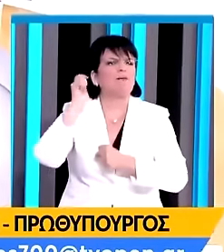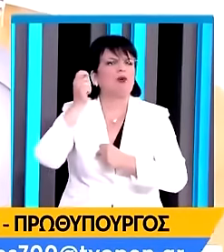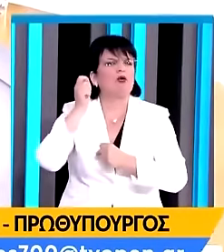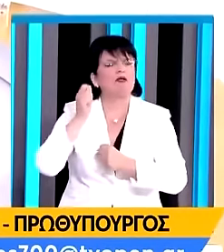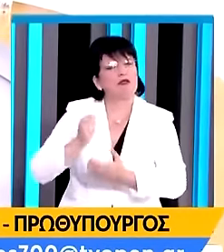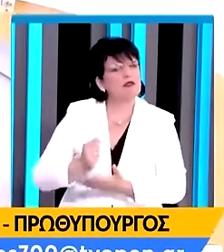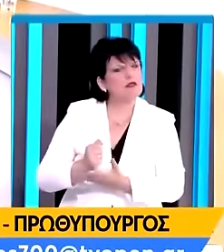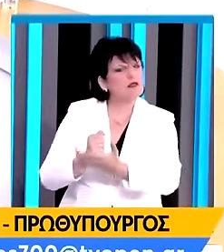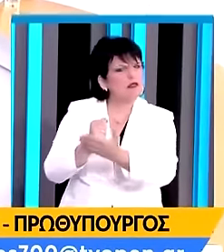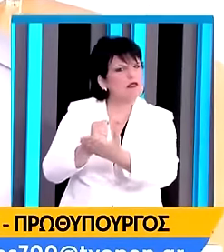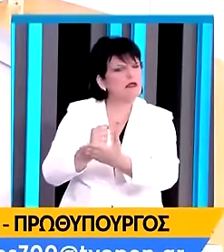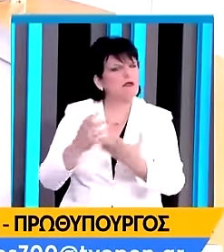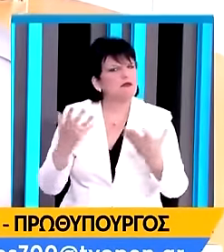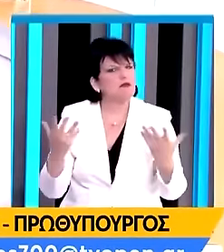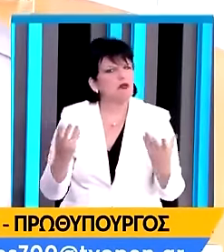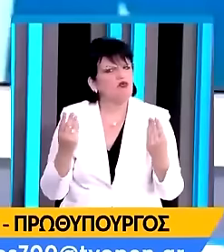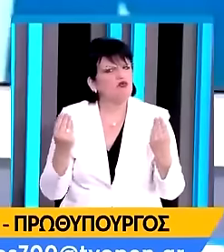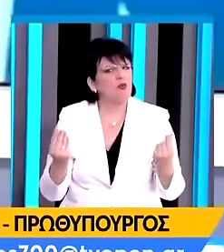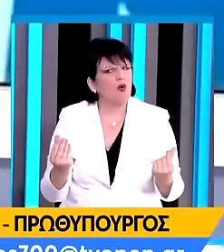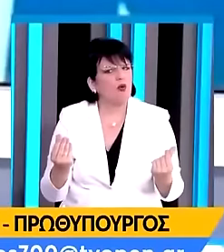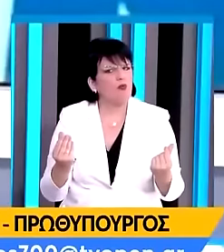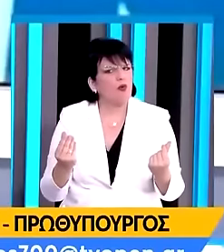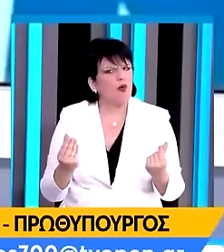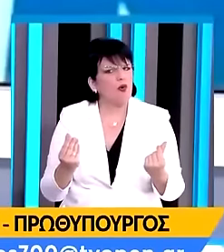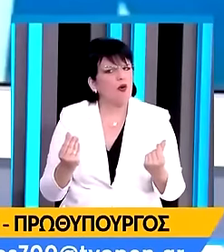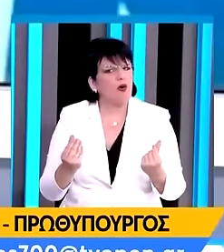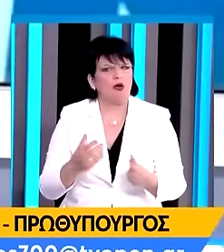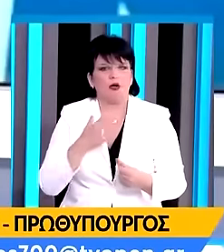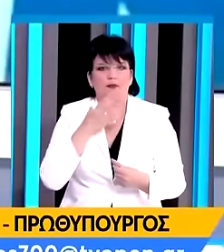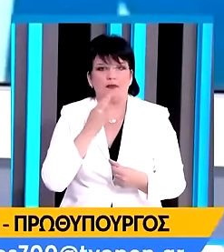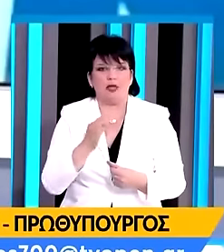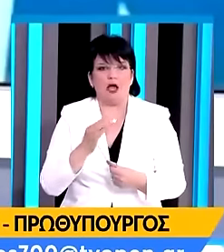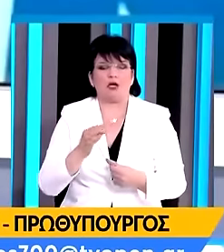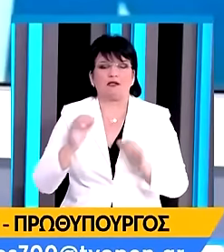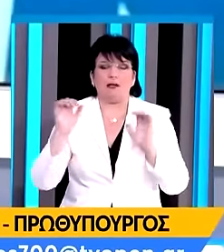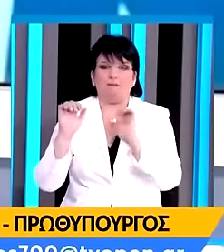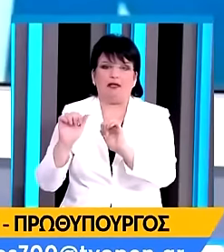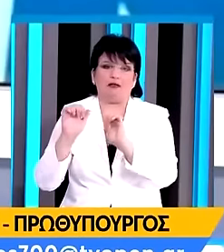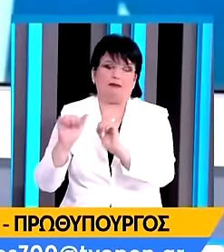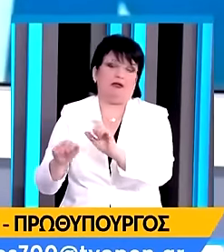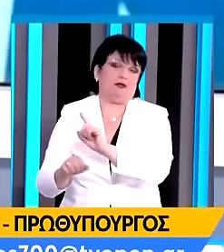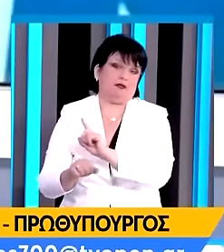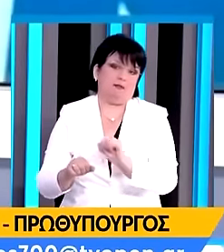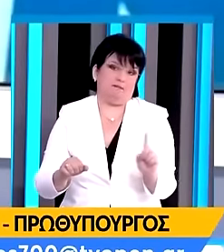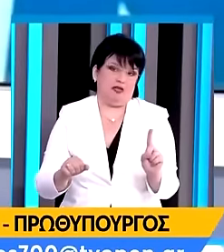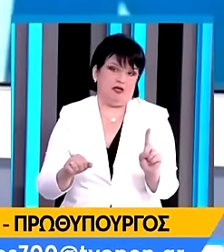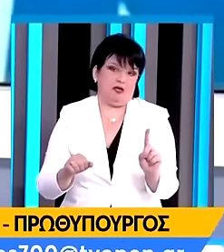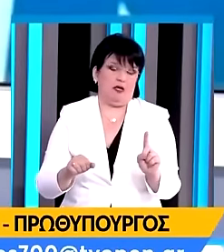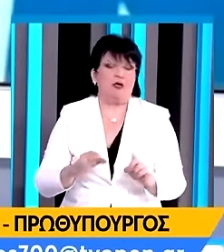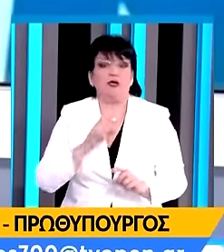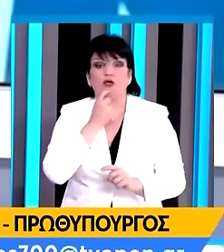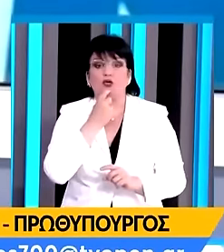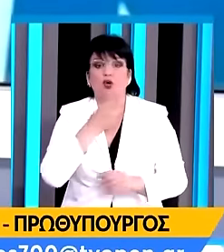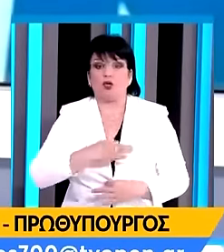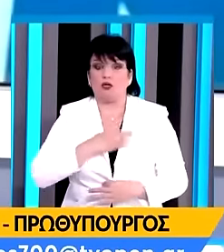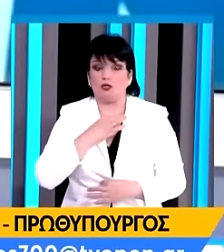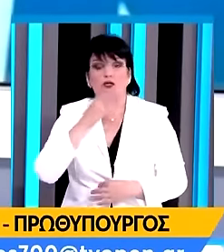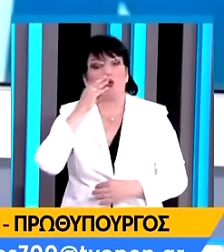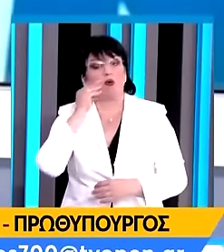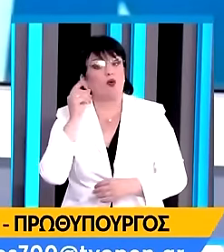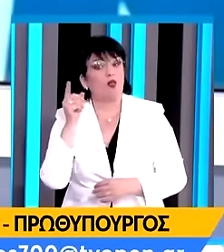στηρίξουμε τους αγρότες μας να κάνουν την πράσινη μετάβαση, χωρίς να τους ασκήσουμε τόσο μεγάλη πίεση στα εισοδήματά τους? Έχετε ακούσει τον κύριο Κασελάκη ή και τον κύριο